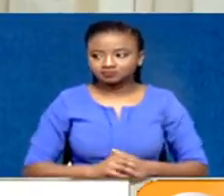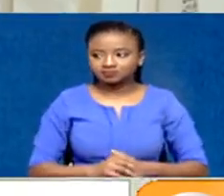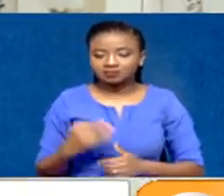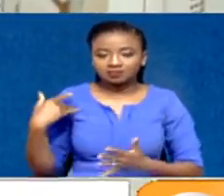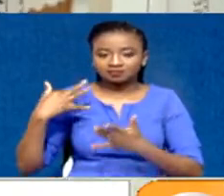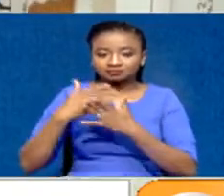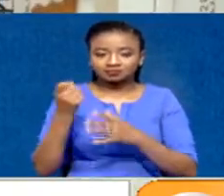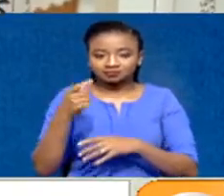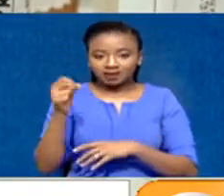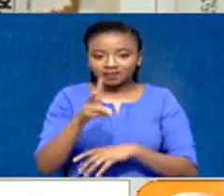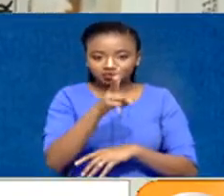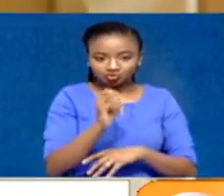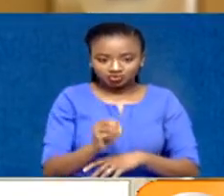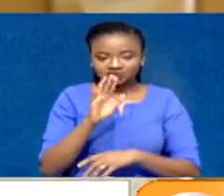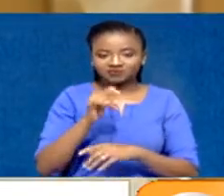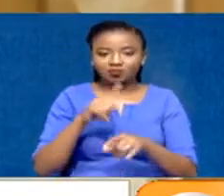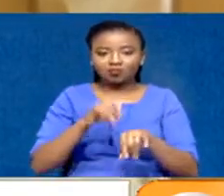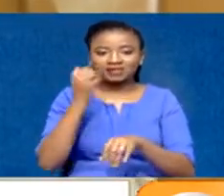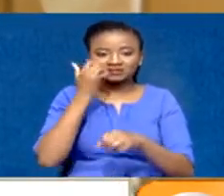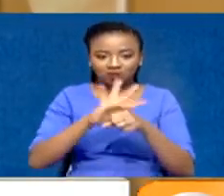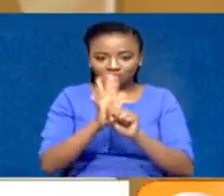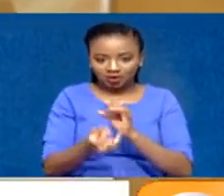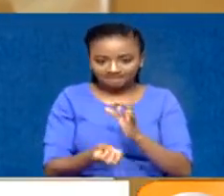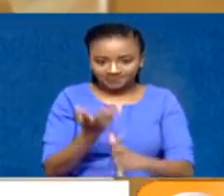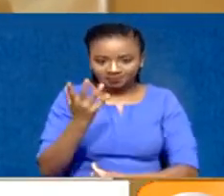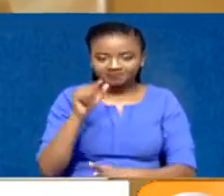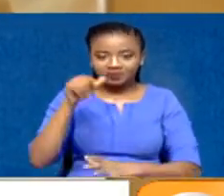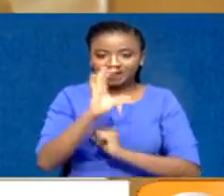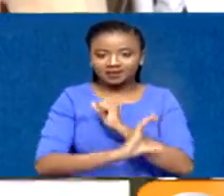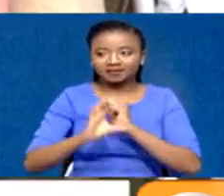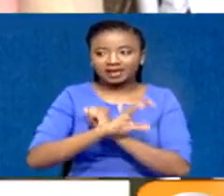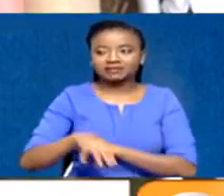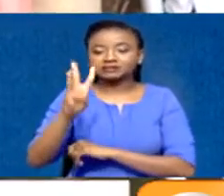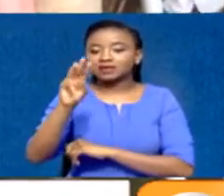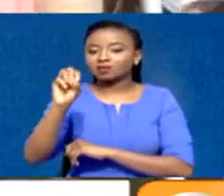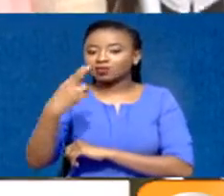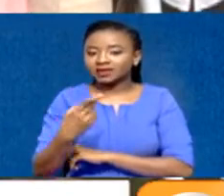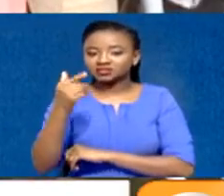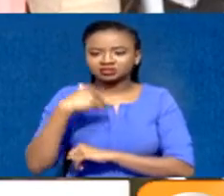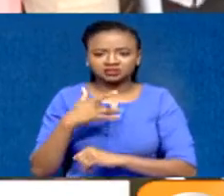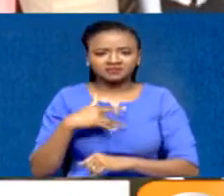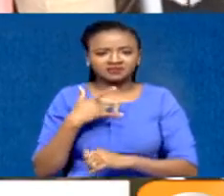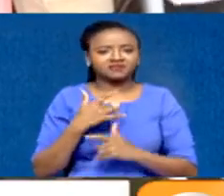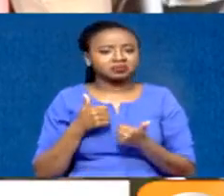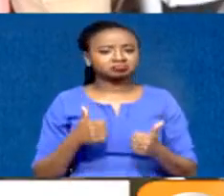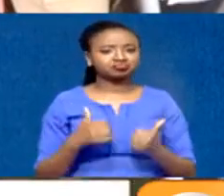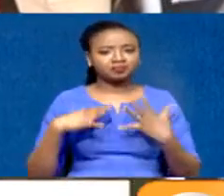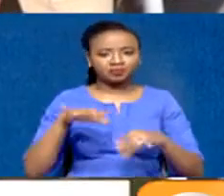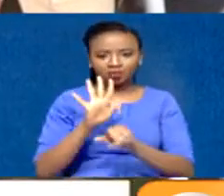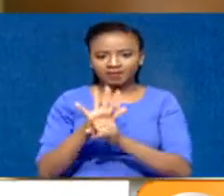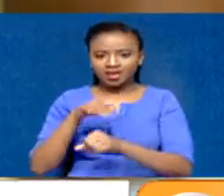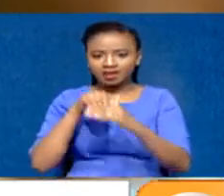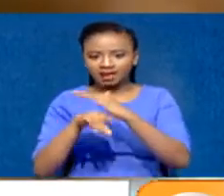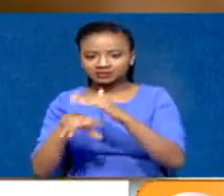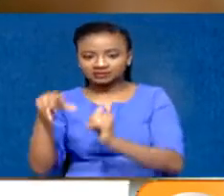Miezi 20 tangu kisa cha kwanza cha ugonjwa wa COVID-19 kuripotiwa humu nchini, Wizara ya Afya imeridhishwa na mkondo wa mapambano dhidi ya ugonjwa huo